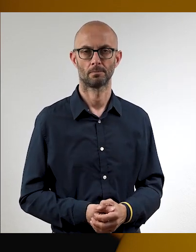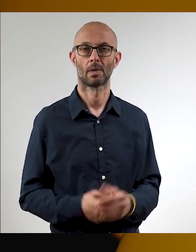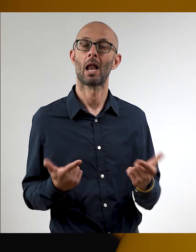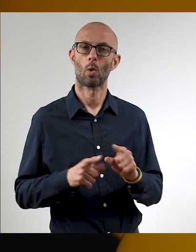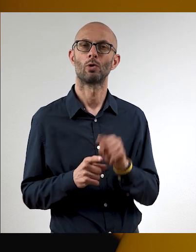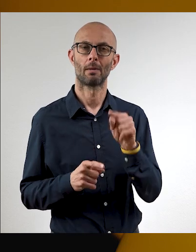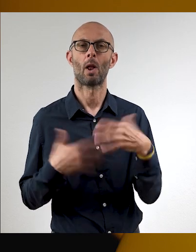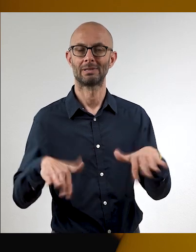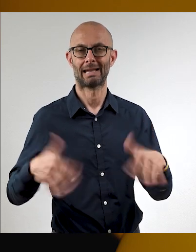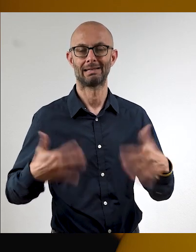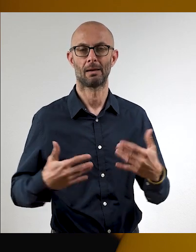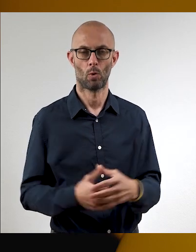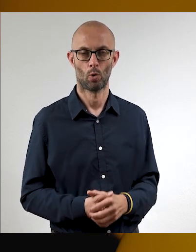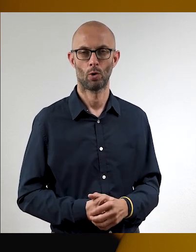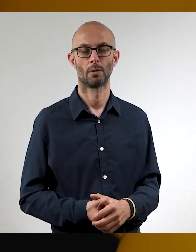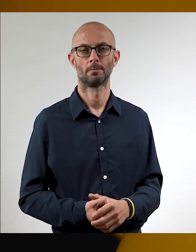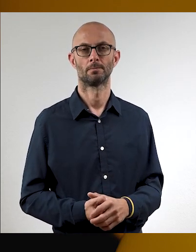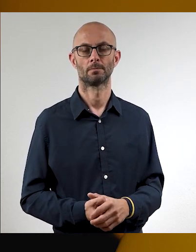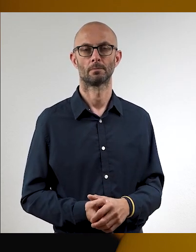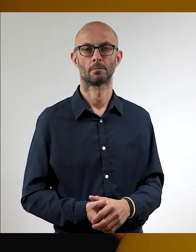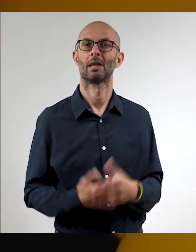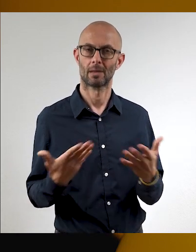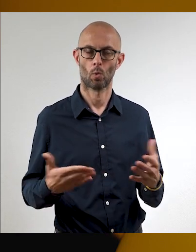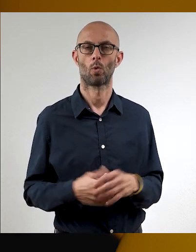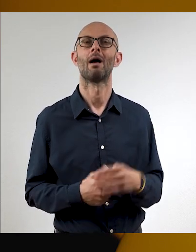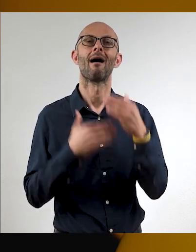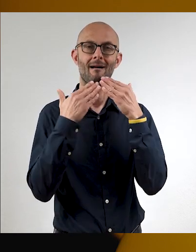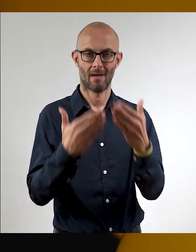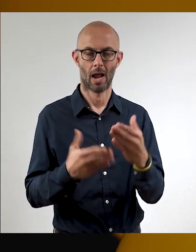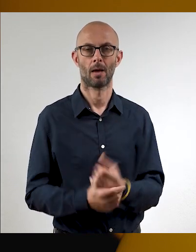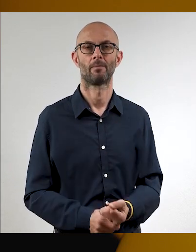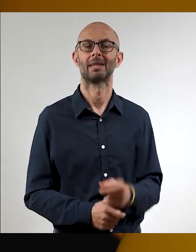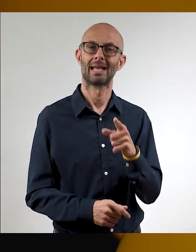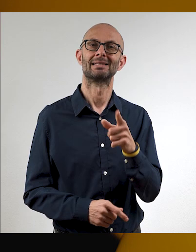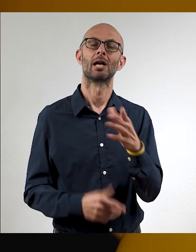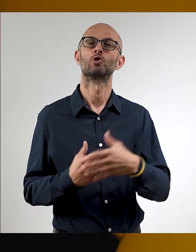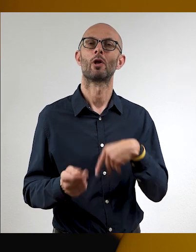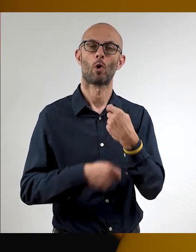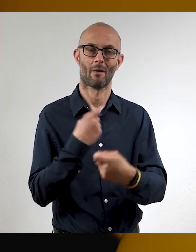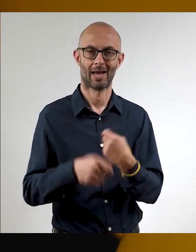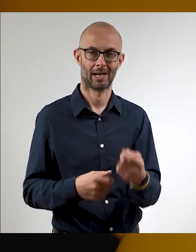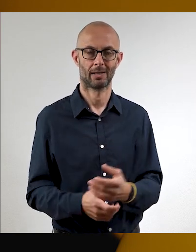Lahko je tudi malo stresamo. Tako. Hvala, da ste sodelovali.